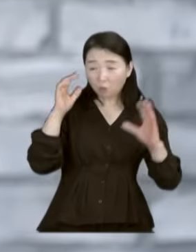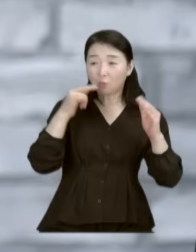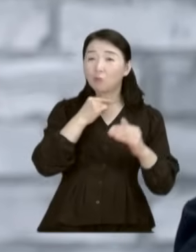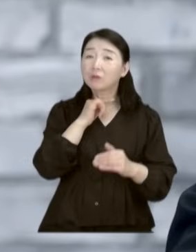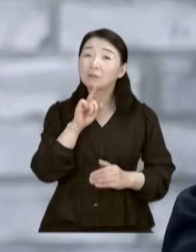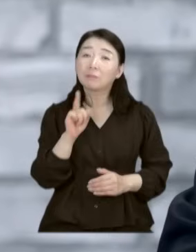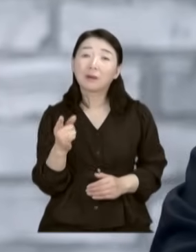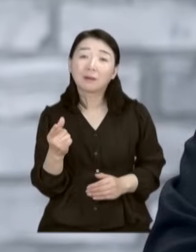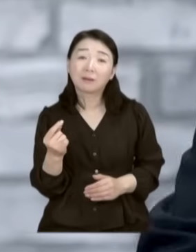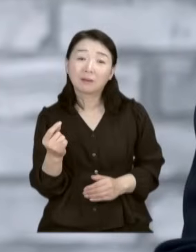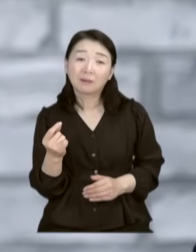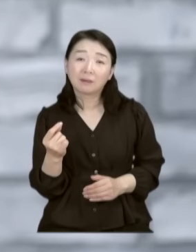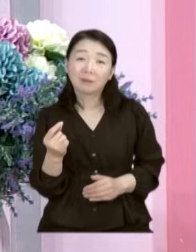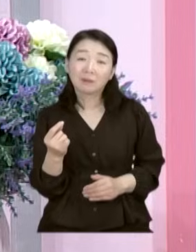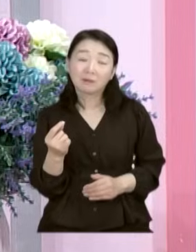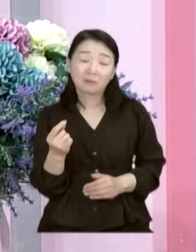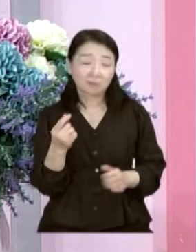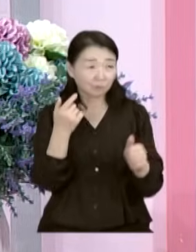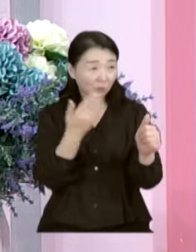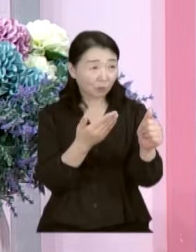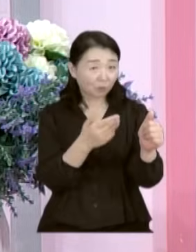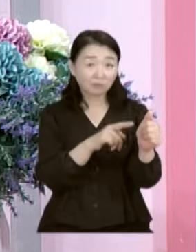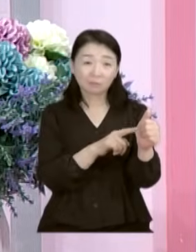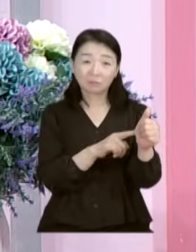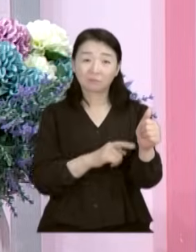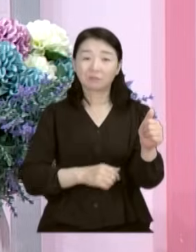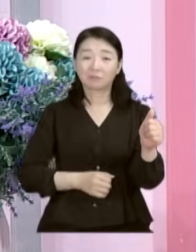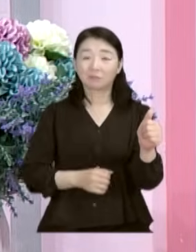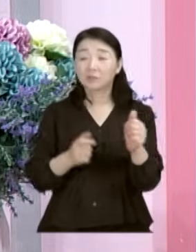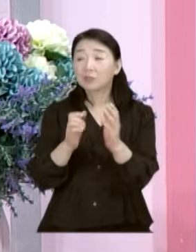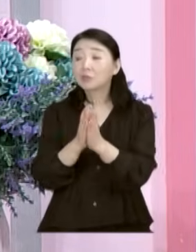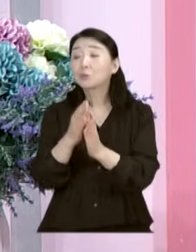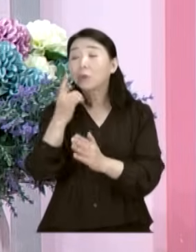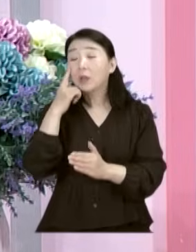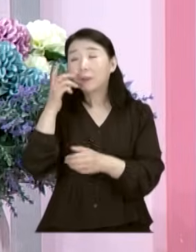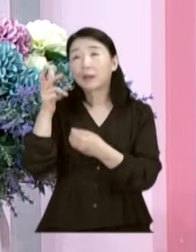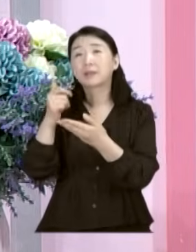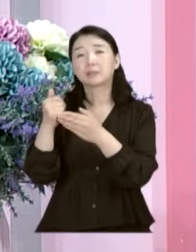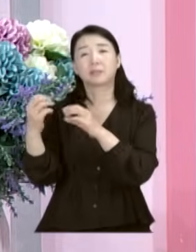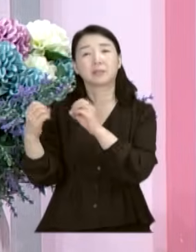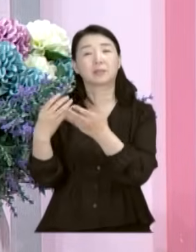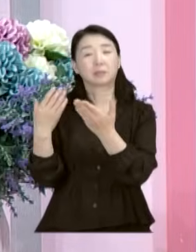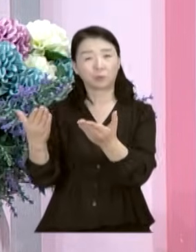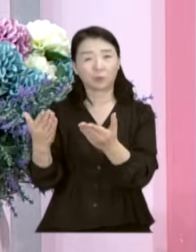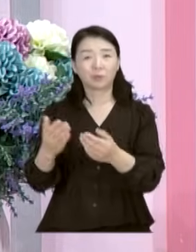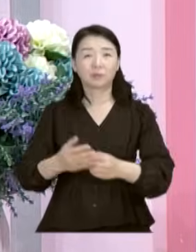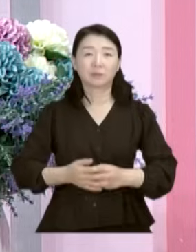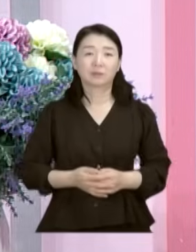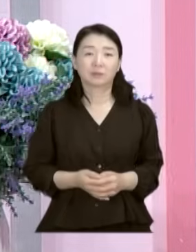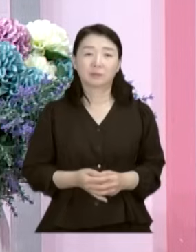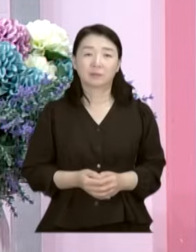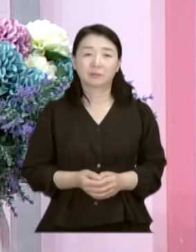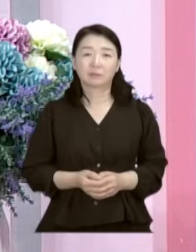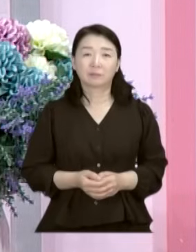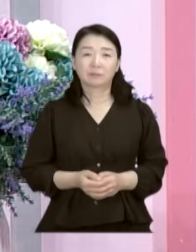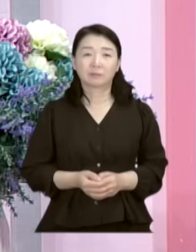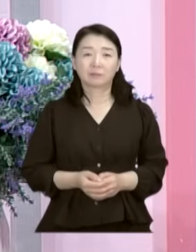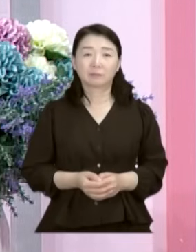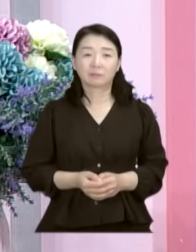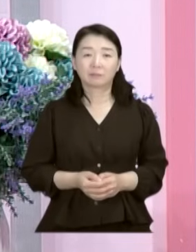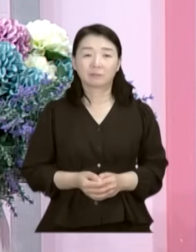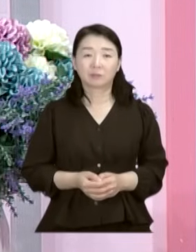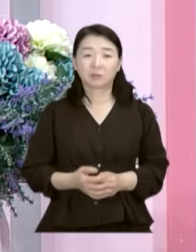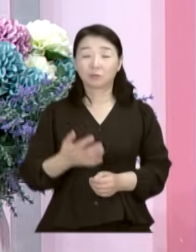이런 거를 이제 선교사한테 물어보니까 선교사님이 기도해 봐 하나님은 들어주실 수 있는 분이시죠라고 했는데